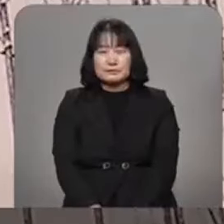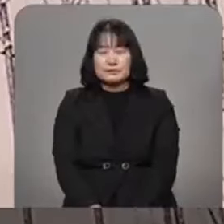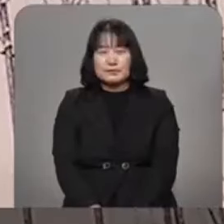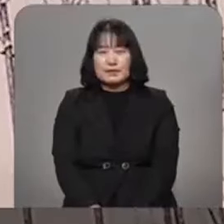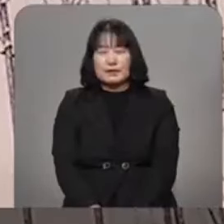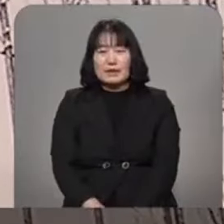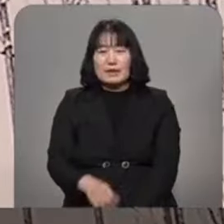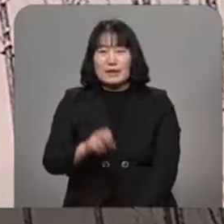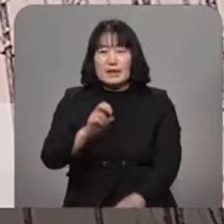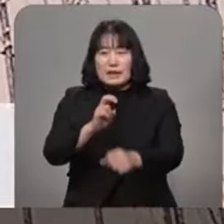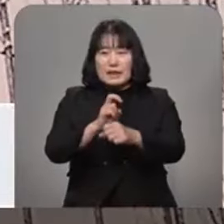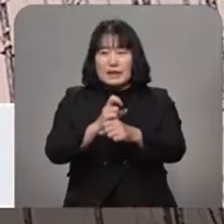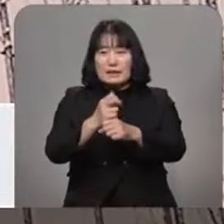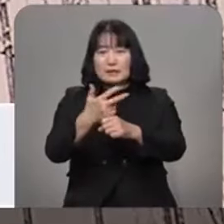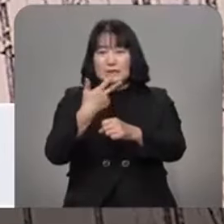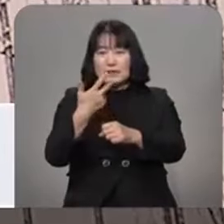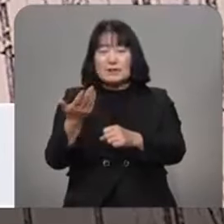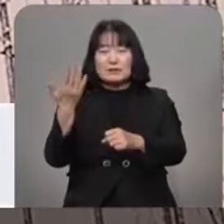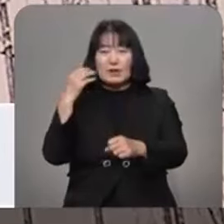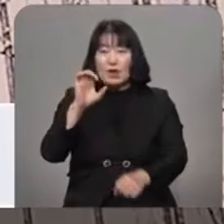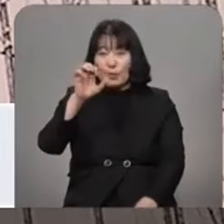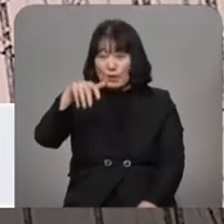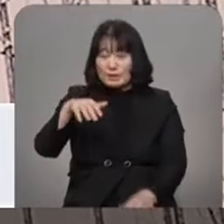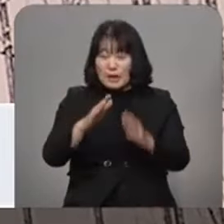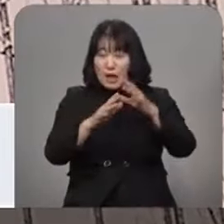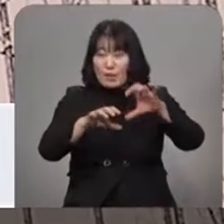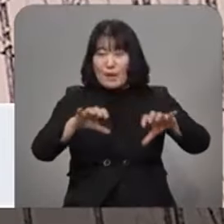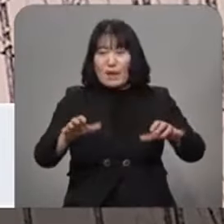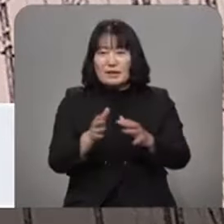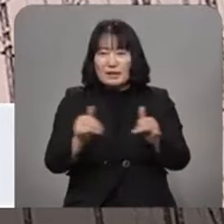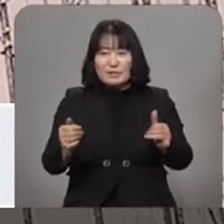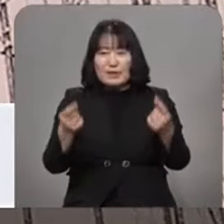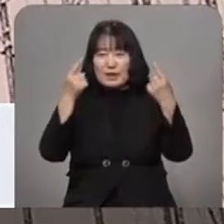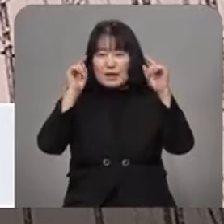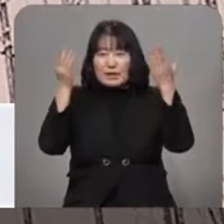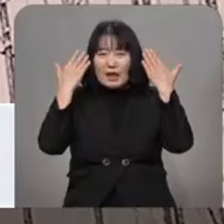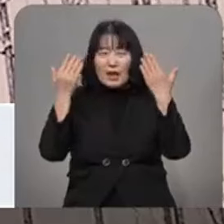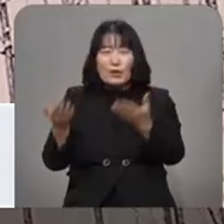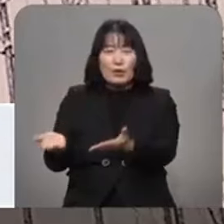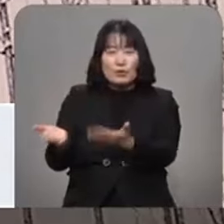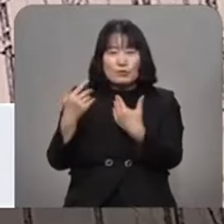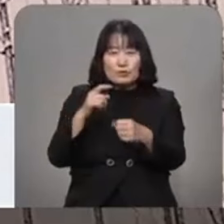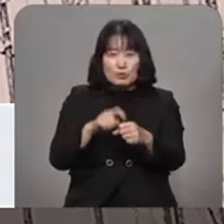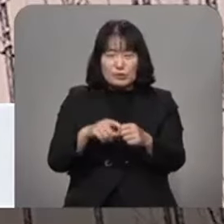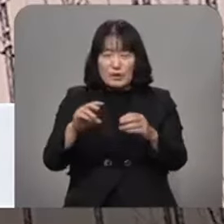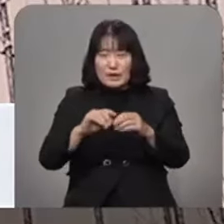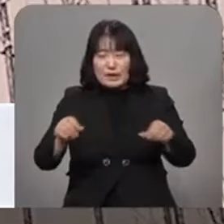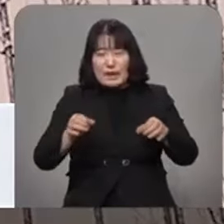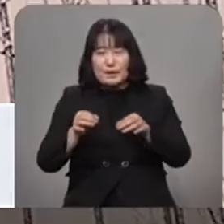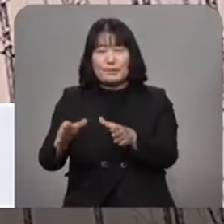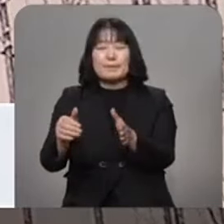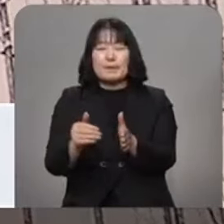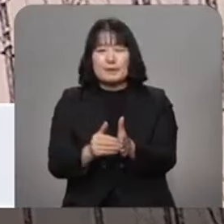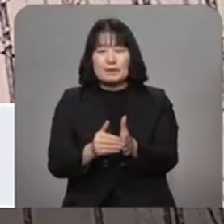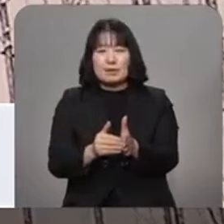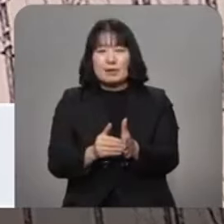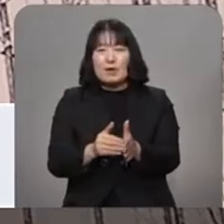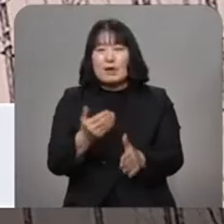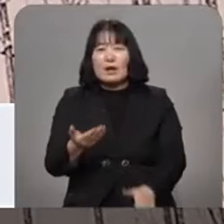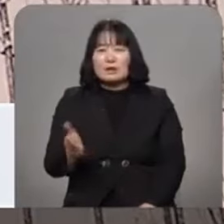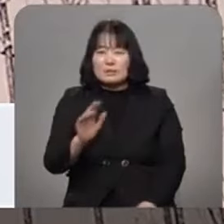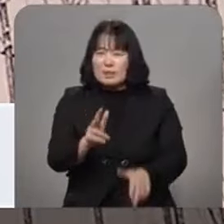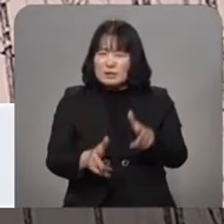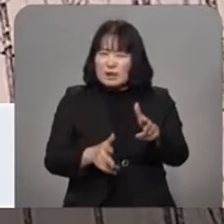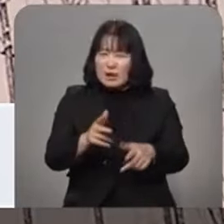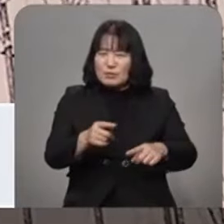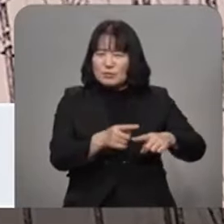27년 전 평창에 한 마을 주민들이 대학을 유치하겠다며 땅을 기부했습니다 하지만 중간에 사업이 중단되면서이